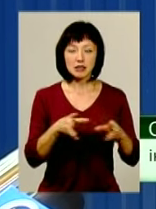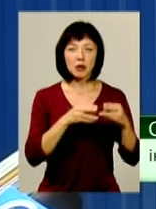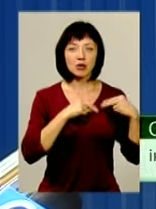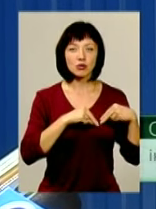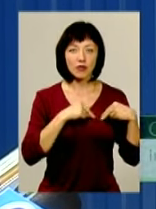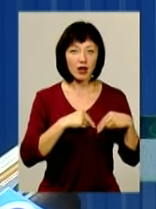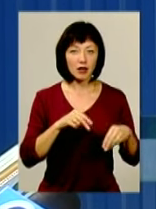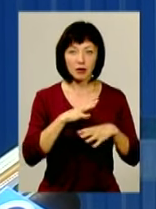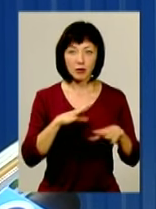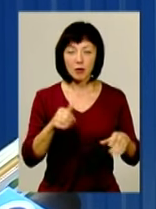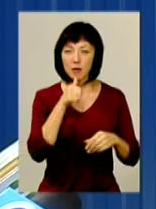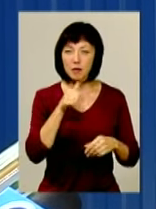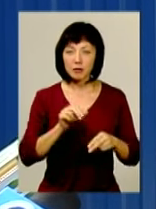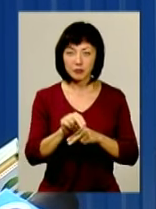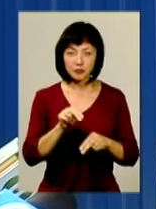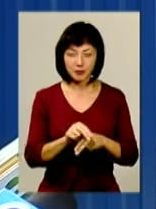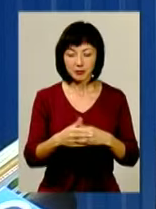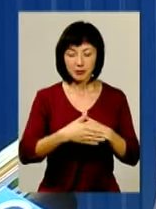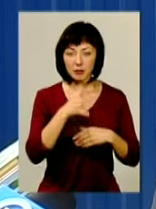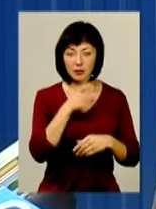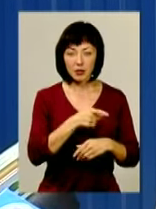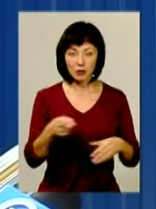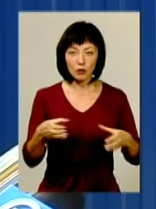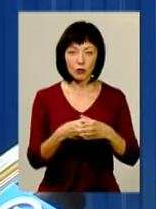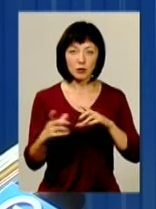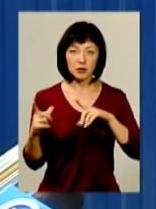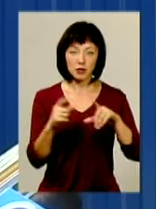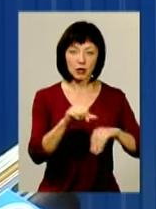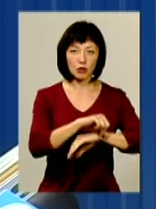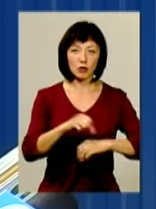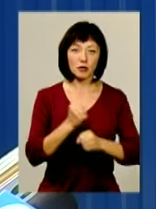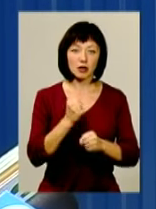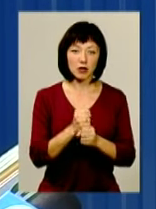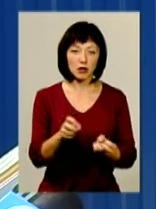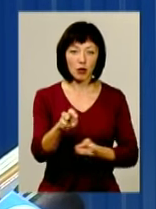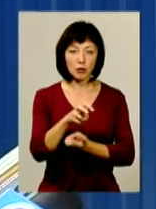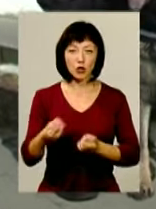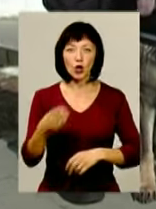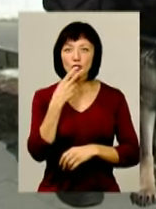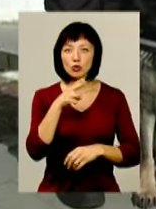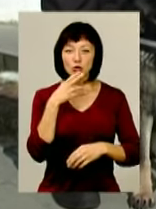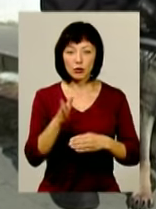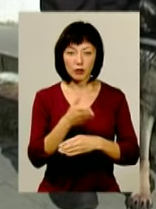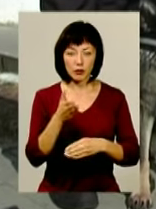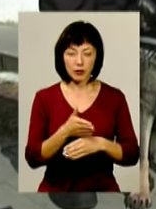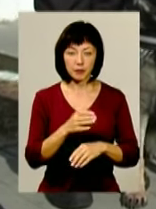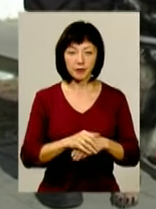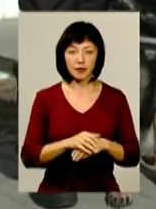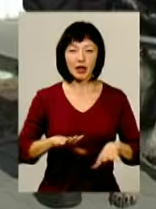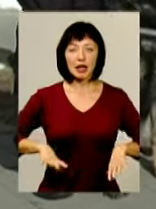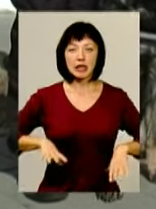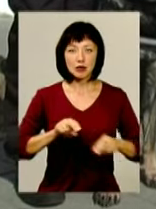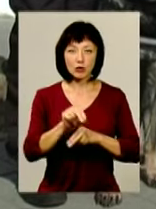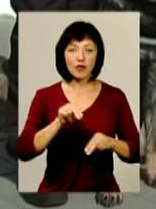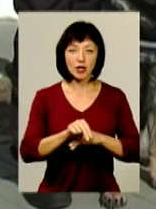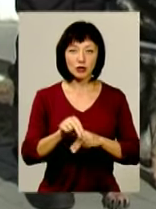так як ми тільки плануємо в найближчий час в складі мобільної групи виїжджати на кордон і працювати на пошук тютюнової хвороби. Дресирування собак